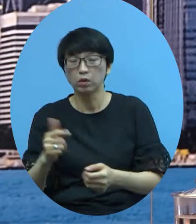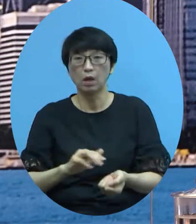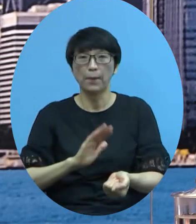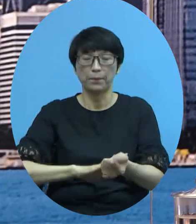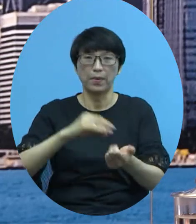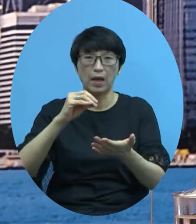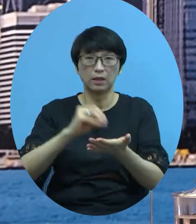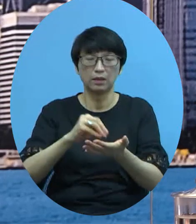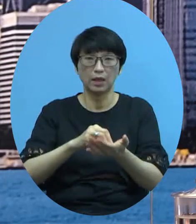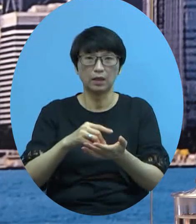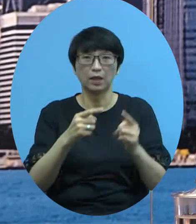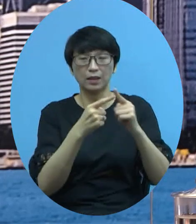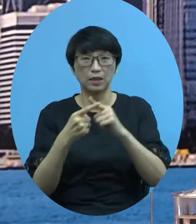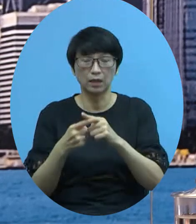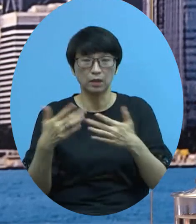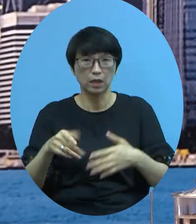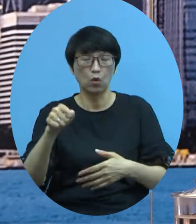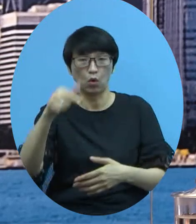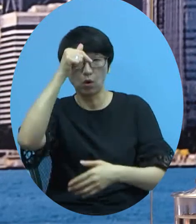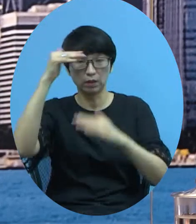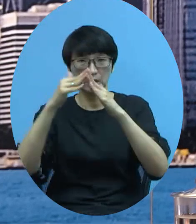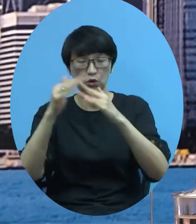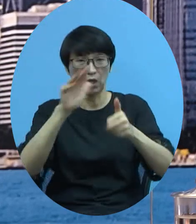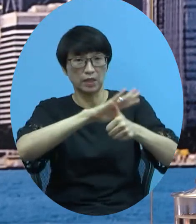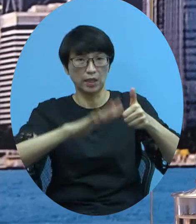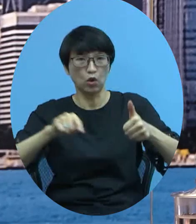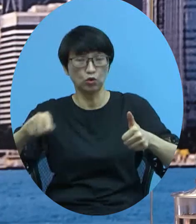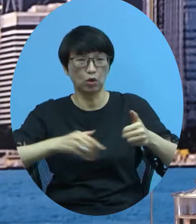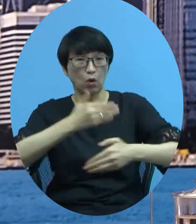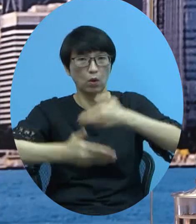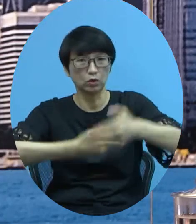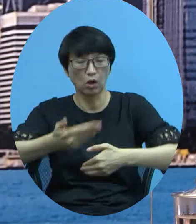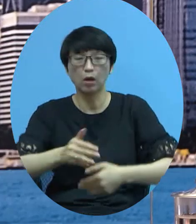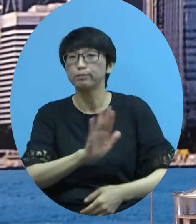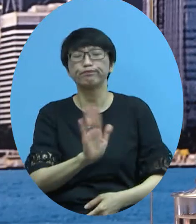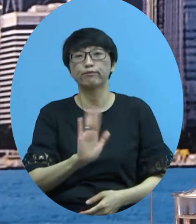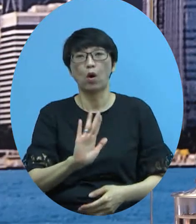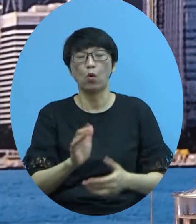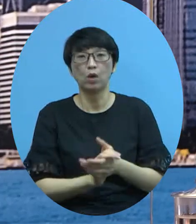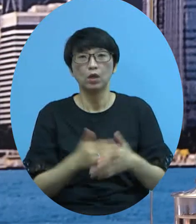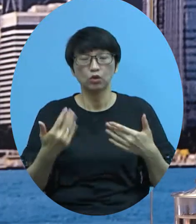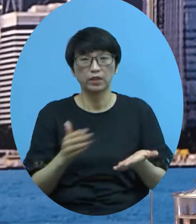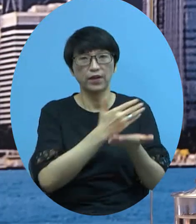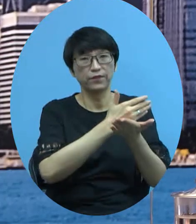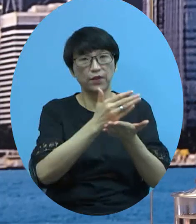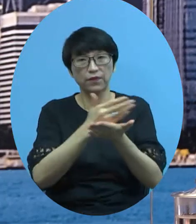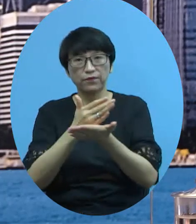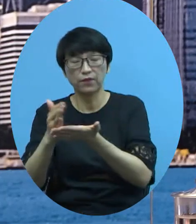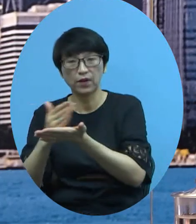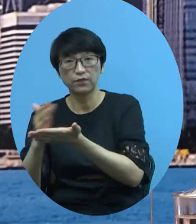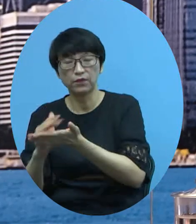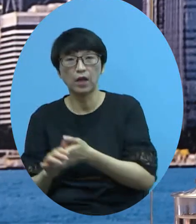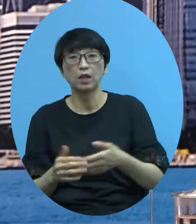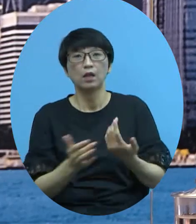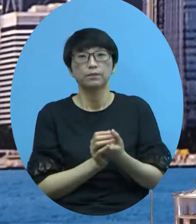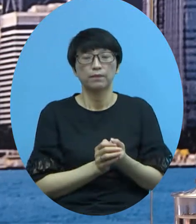間醫院咧即係嗰個影響咗佢特別運作啦。咁所以咧，我哋都會分翻開喺唔同嘅醫院咧接收一啲